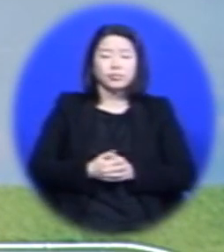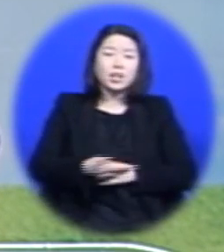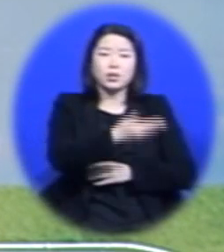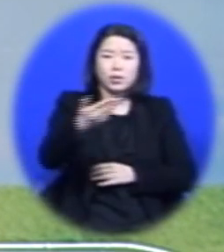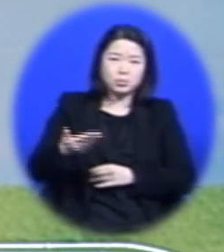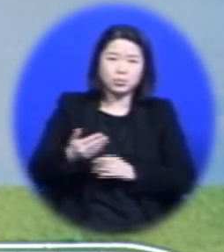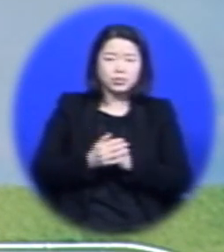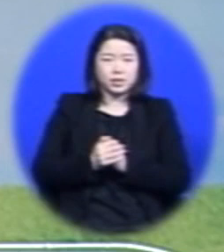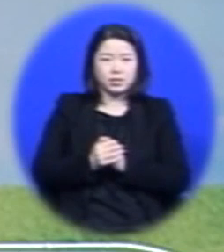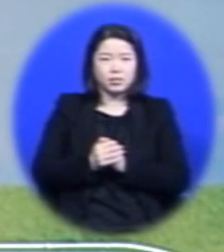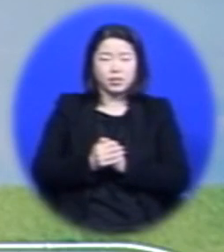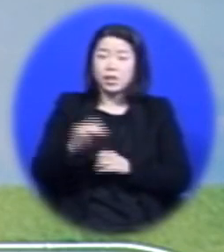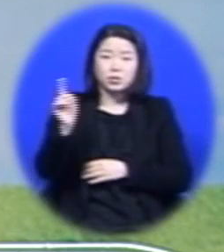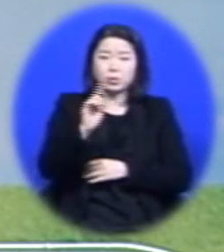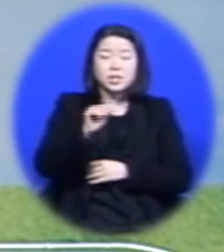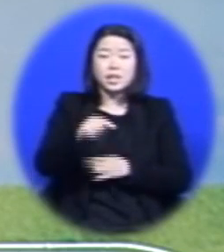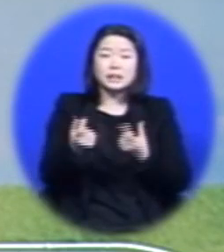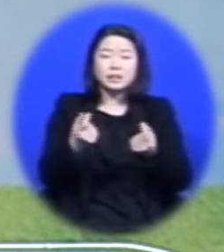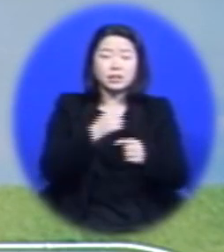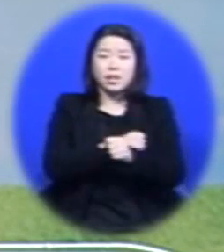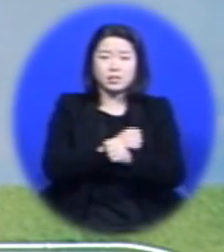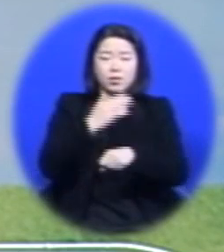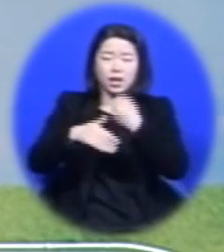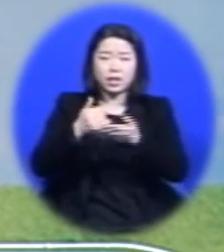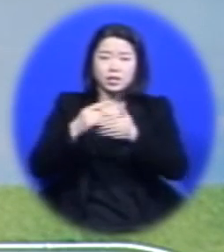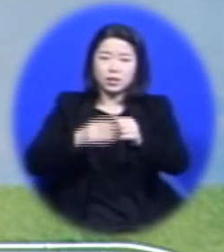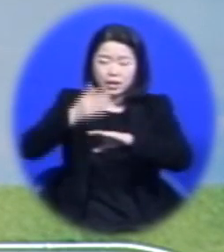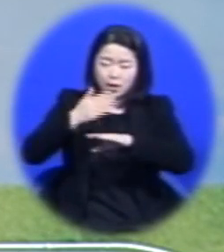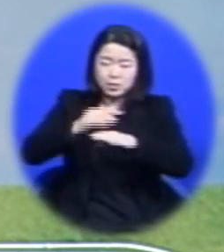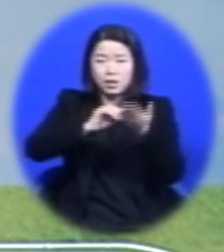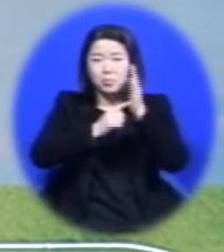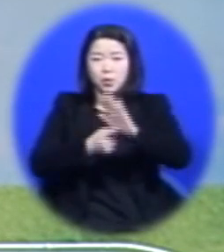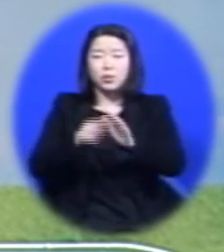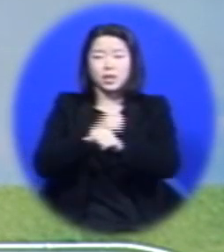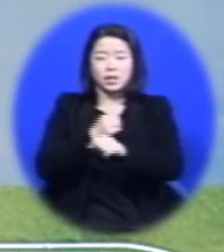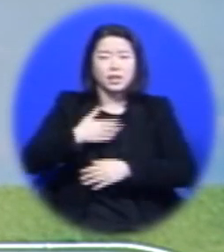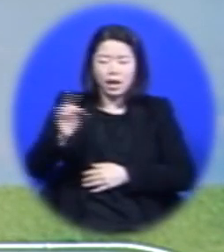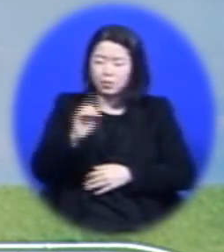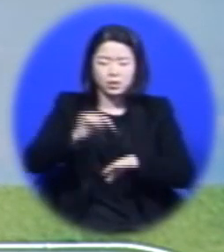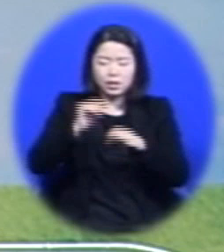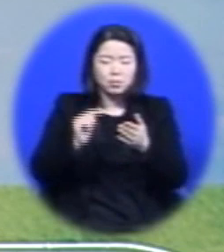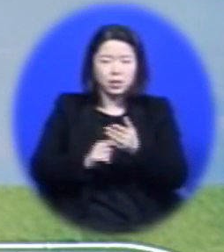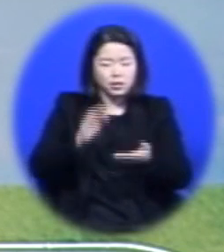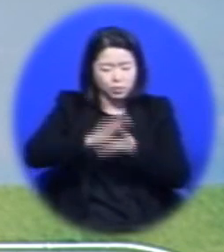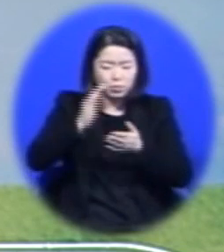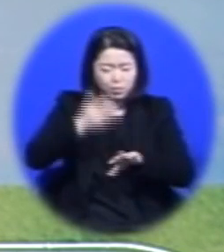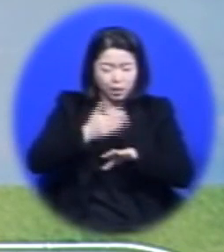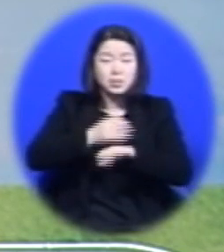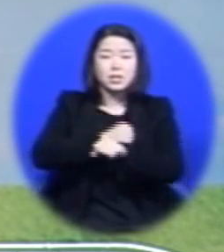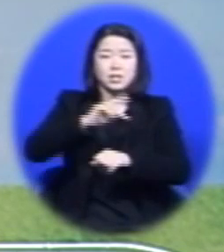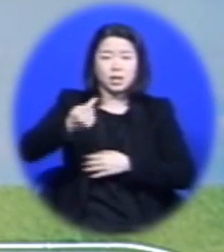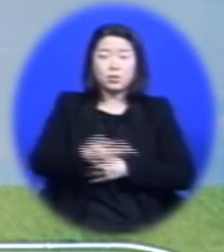여러분 도대체 그렇게 해서 하나님께 감사를 표현해야 된다면 아무리 내 마음의 뜨겁고 감사 해도